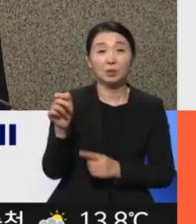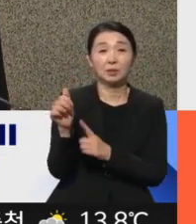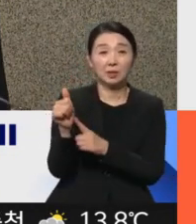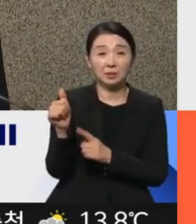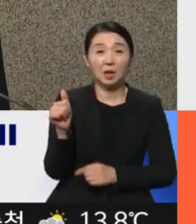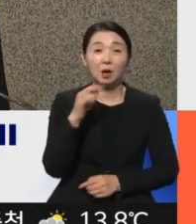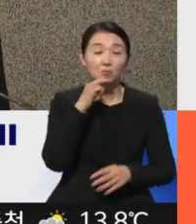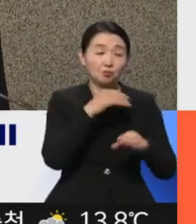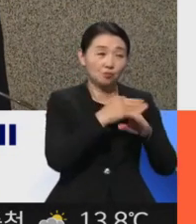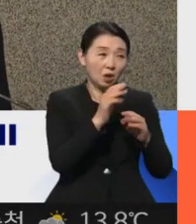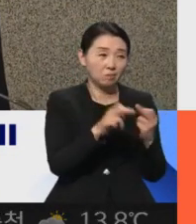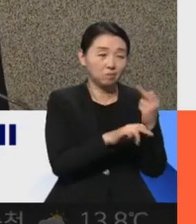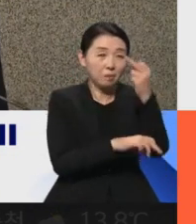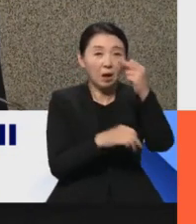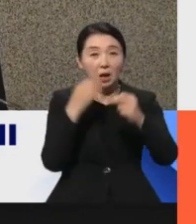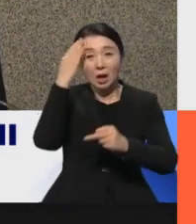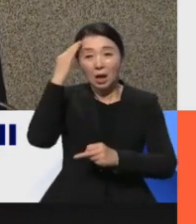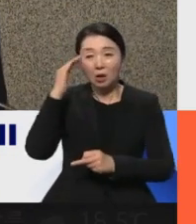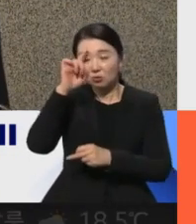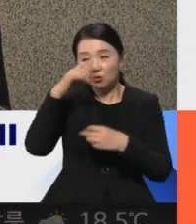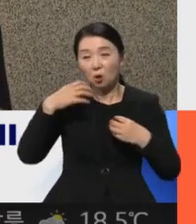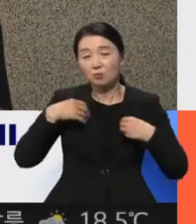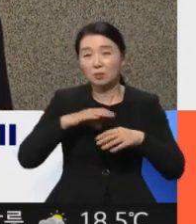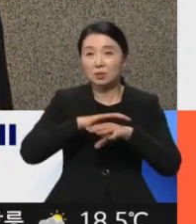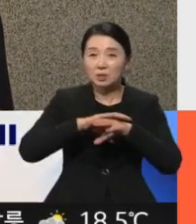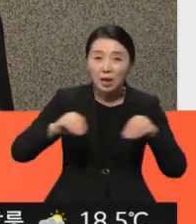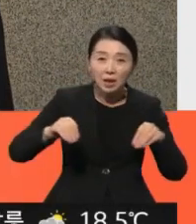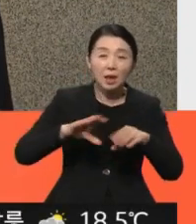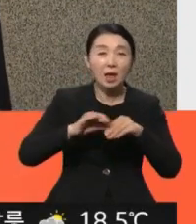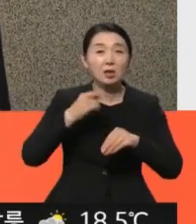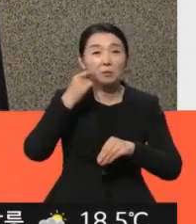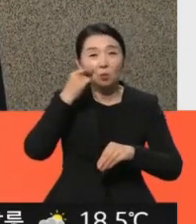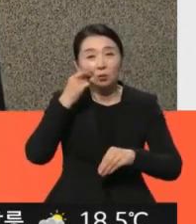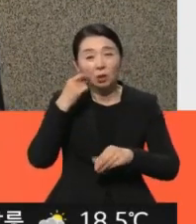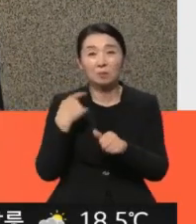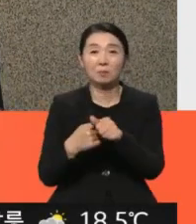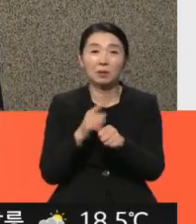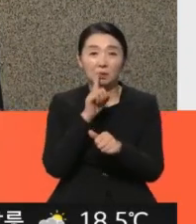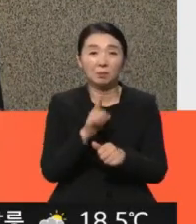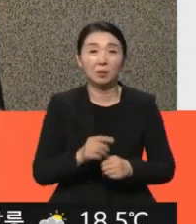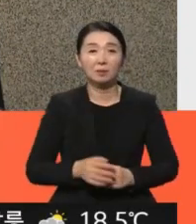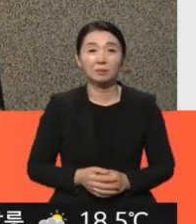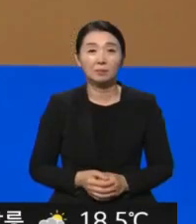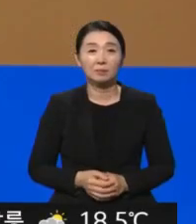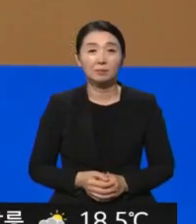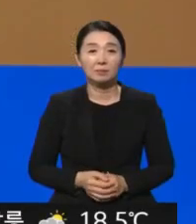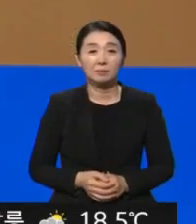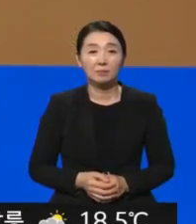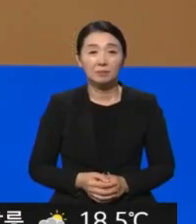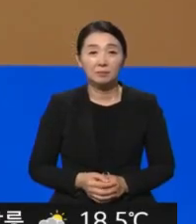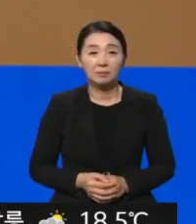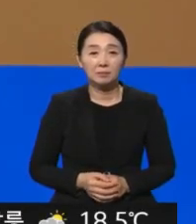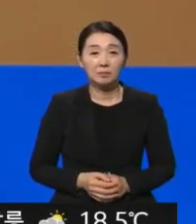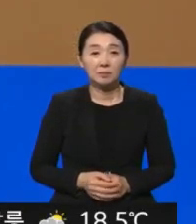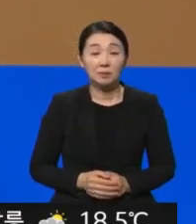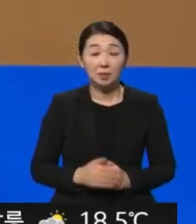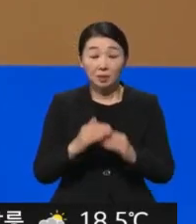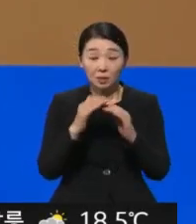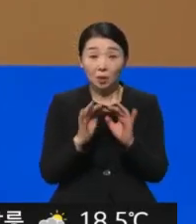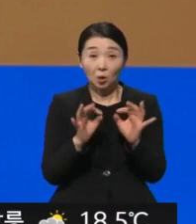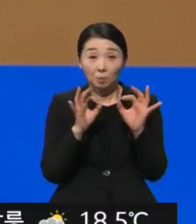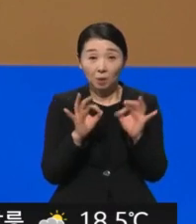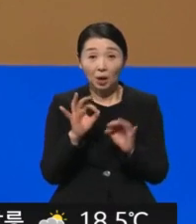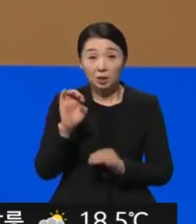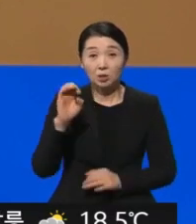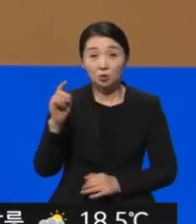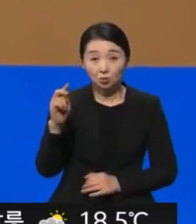북한 도발에 우리 정부가 제대로 대응하지 못하고 있다는 비판을 했다 이런 뉘앙스를 풍긴 겁니다 해당 보도를 접한 페르난데즈